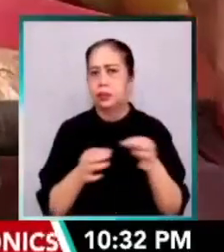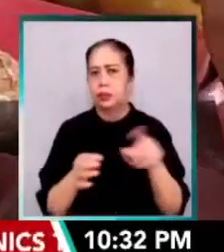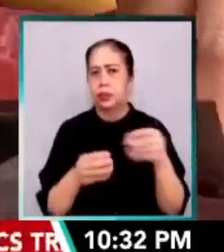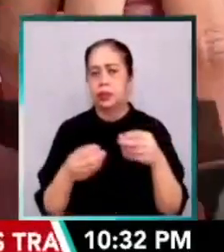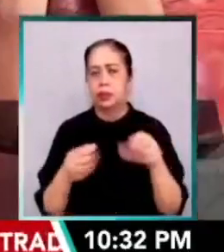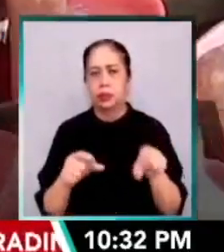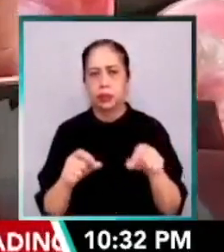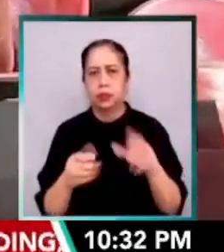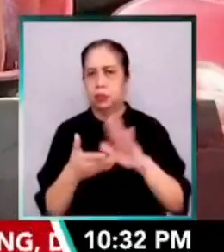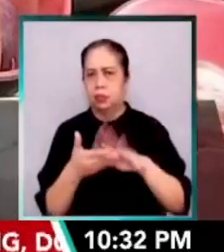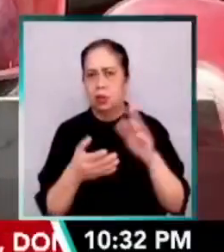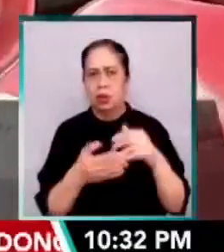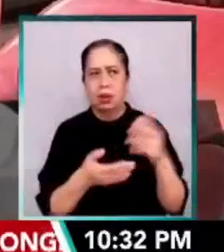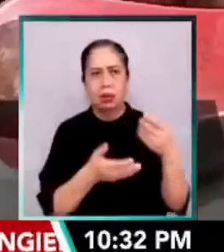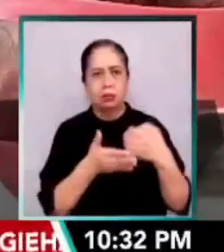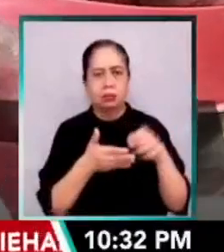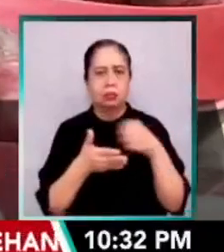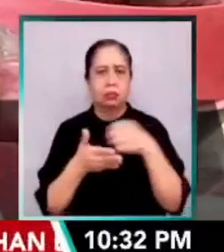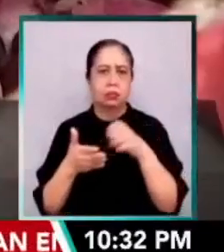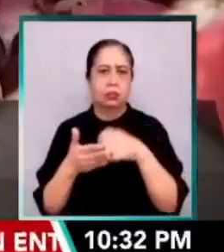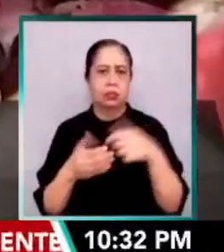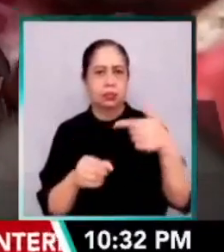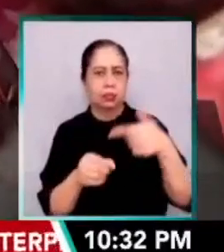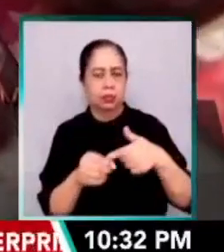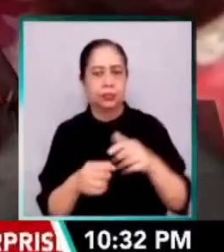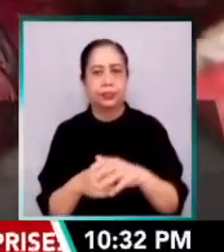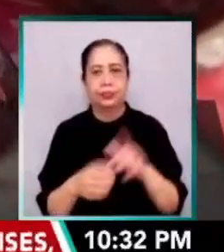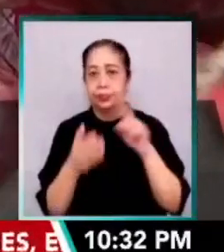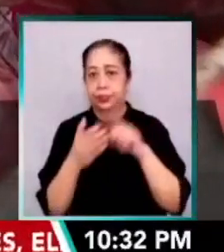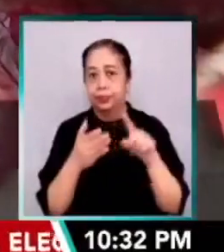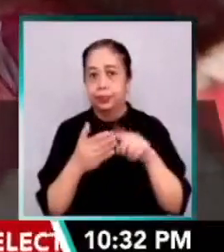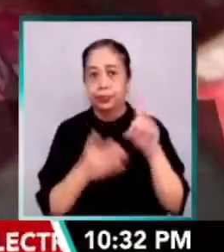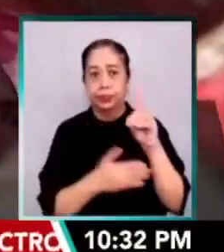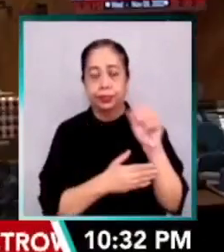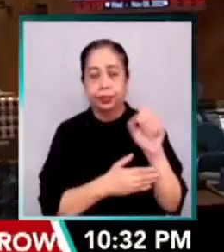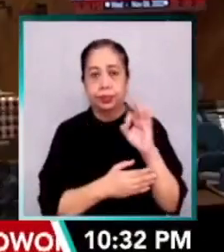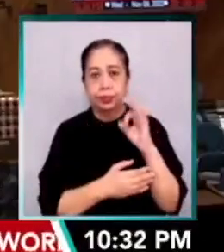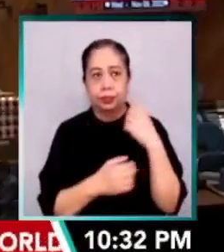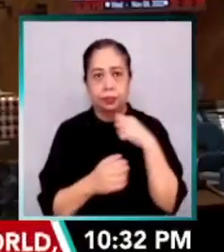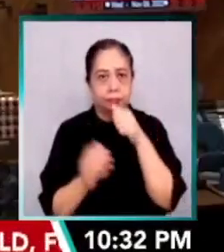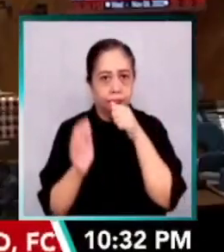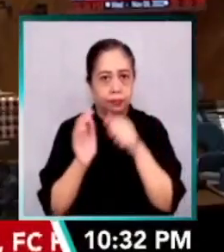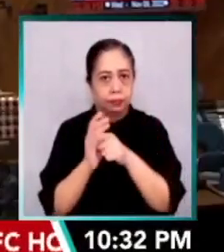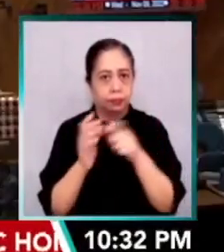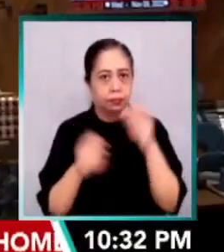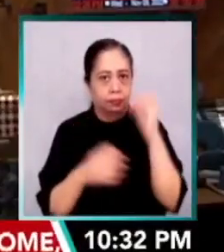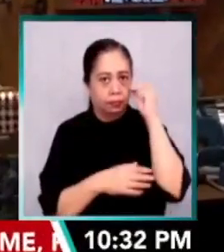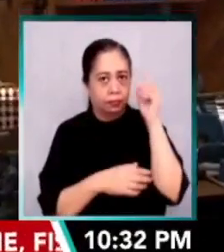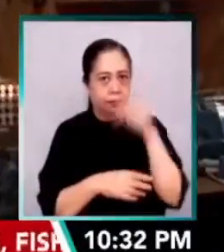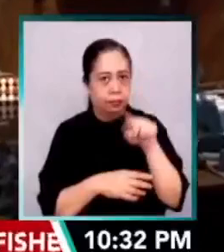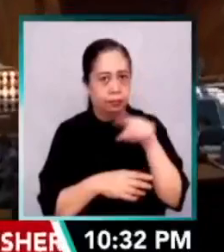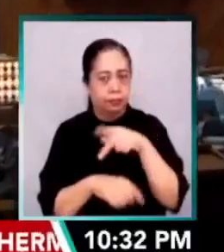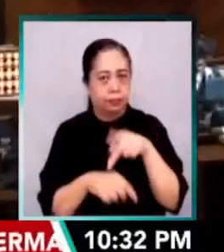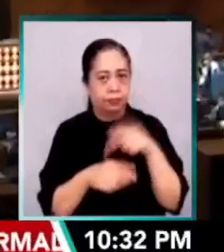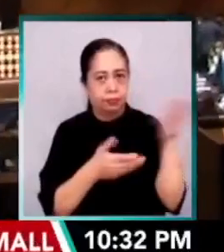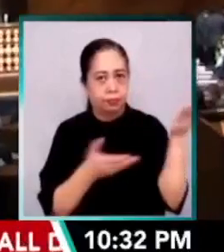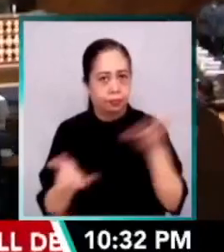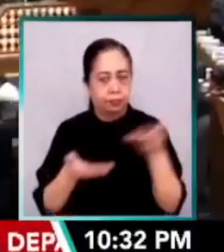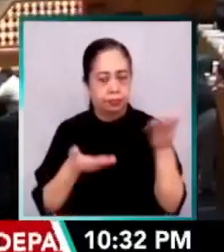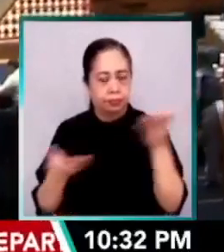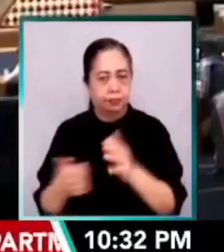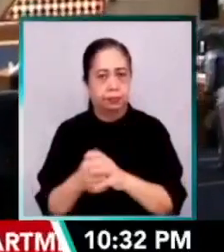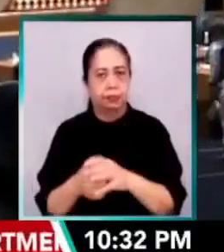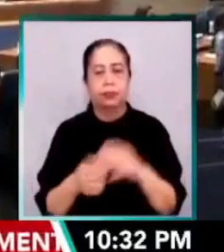din kasi ang gastos nila sa krudo. Inaalam din ng DA kung may nagpupuslit ng sibuyas sa bansa. Pinag-aaralan naman sa Kamara